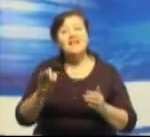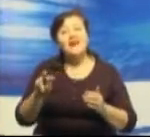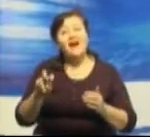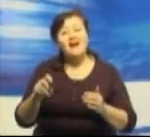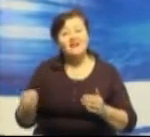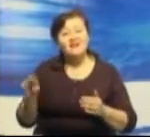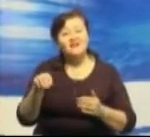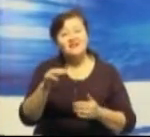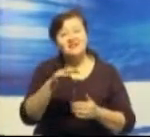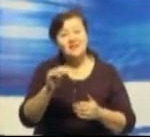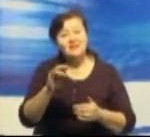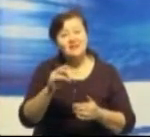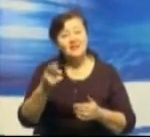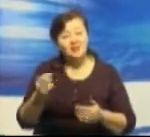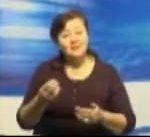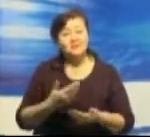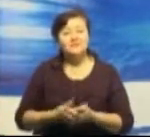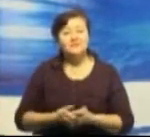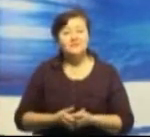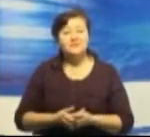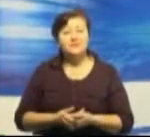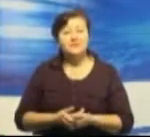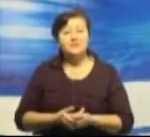близится к завершению.